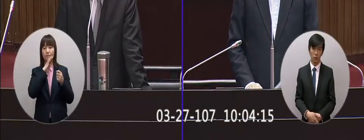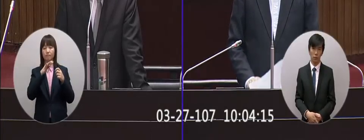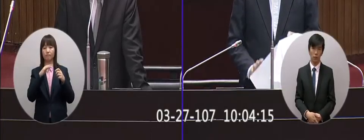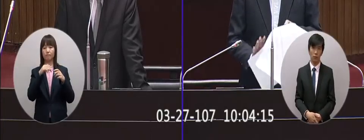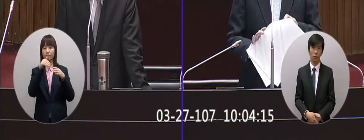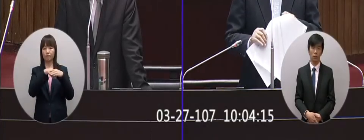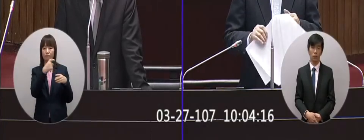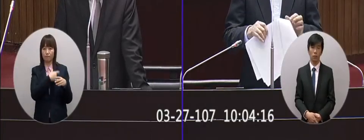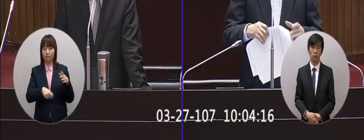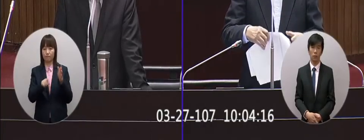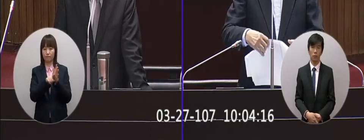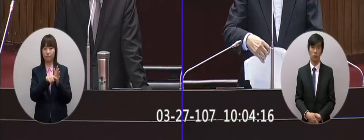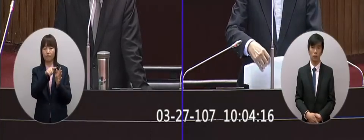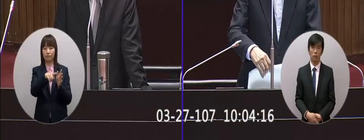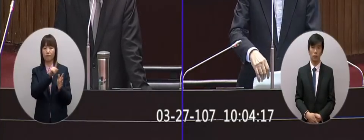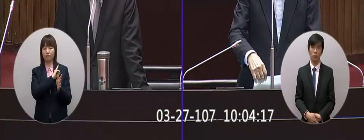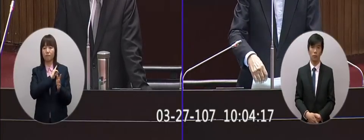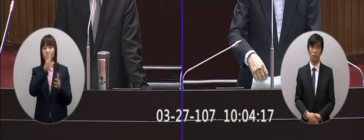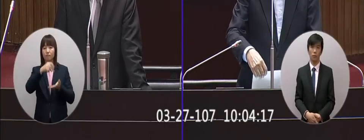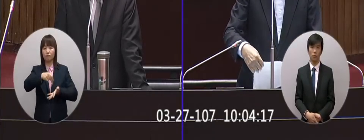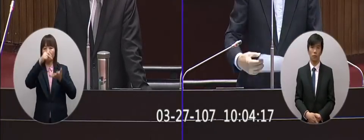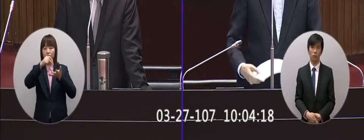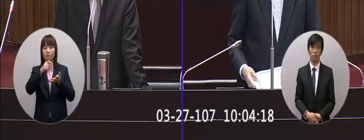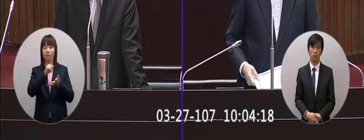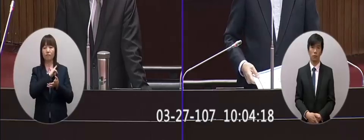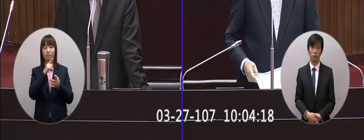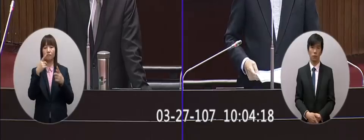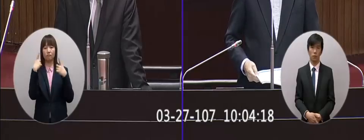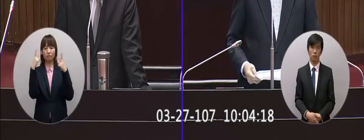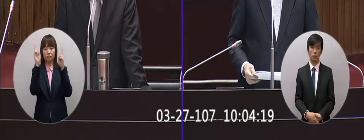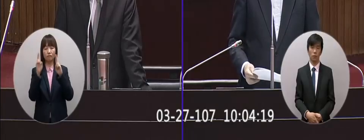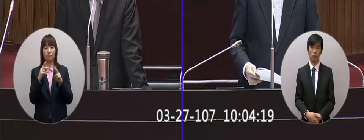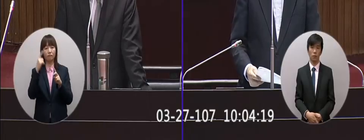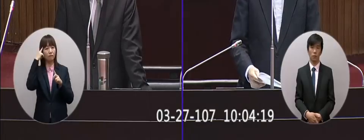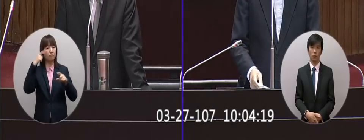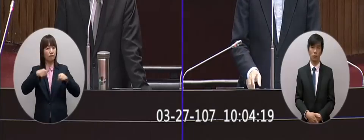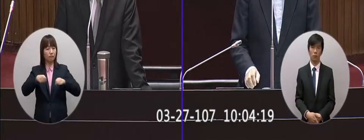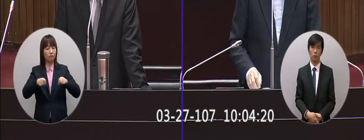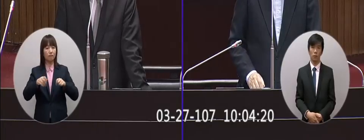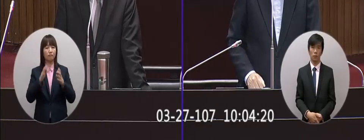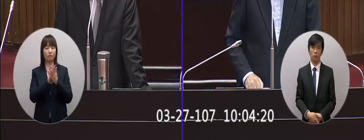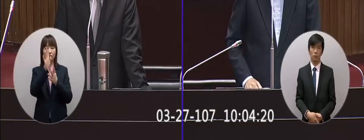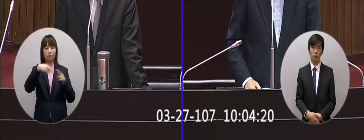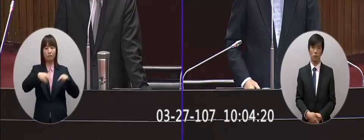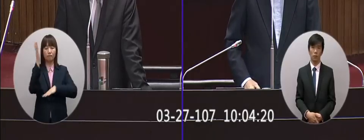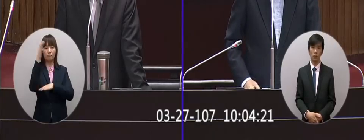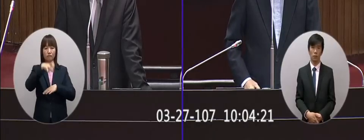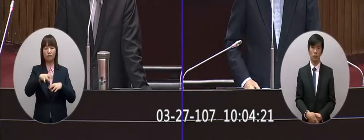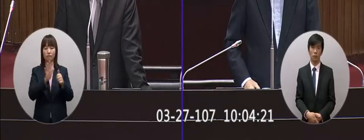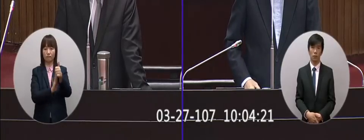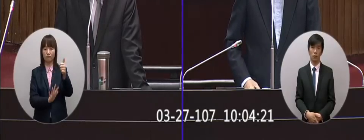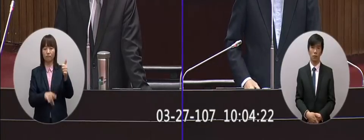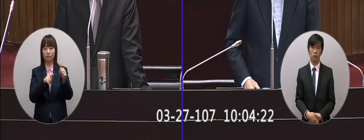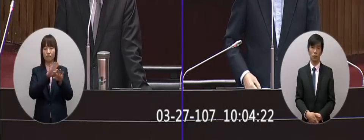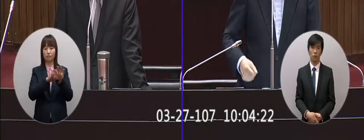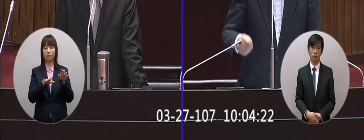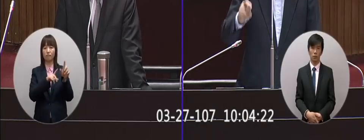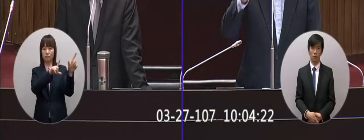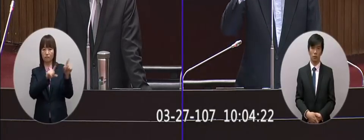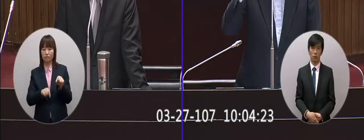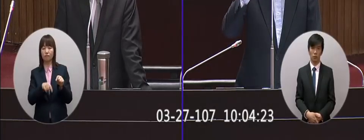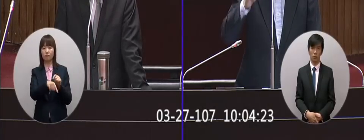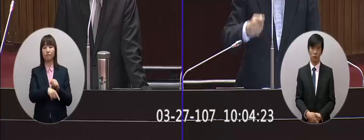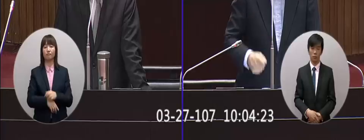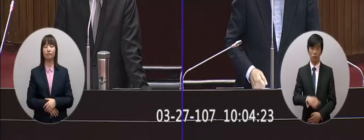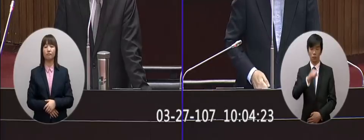选总统的时候，他本身就要提出能源政策，那后续呢，行政院相关部会会共同来执